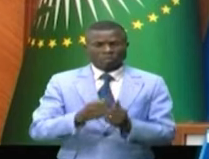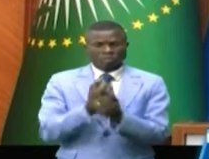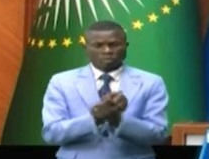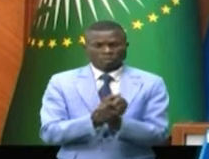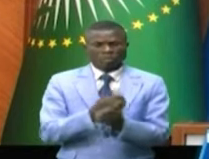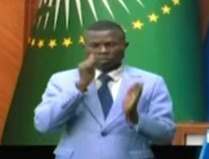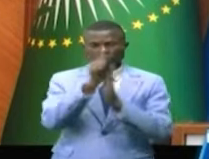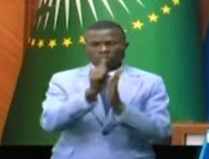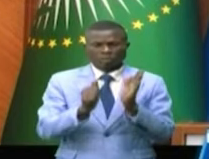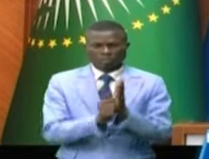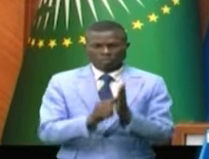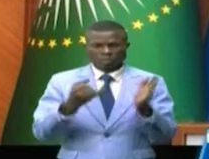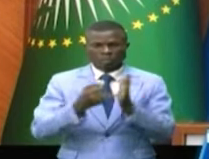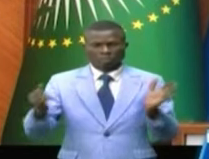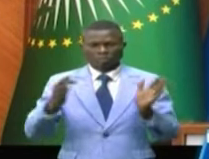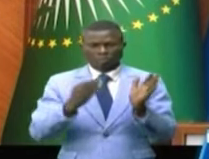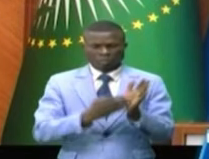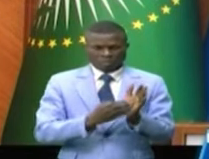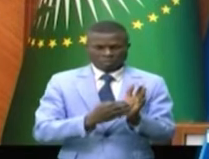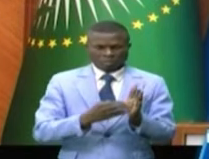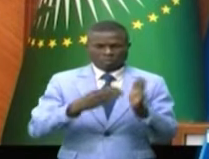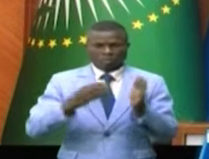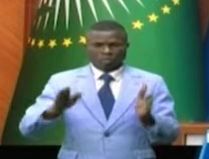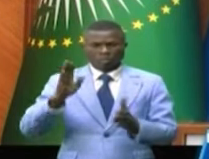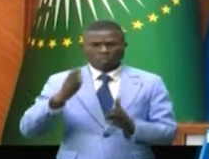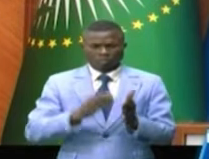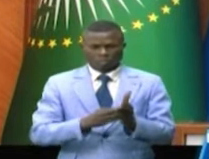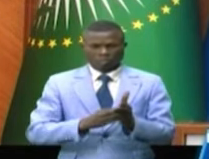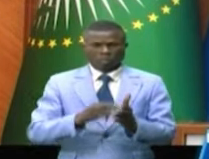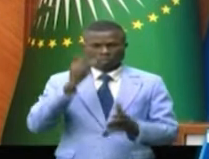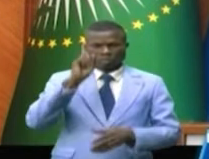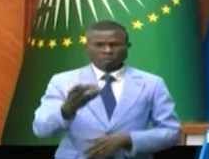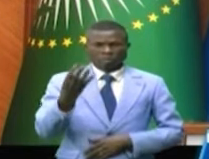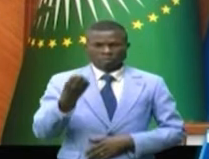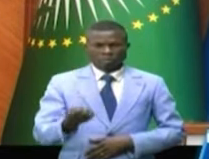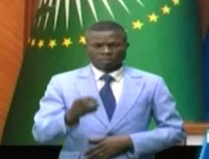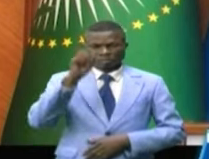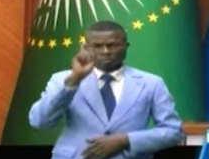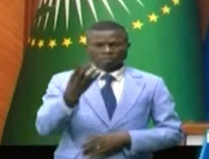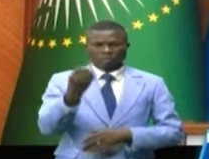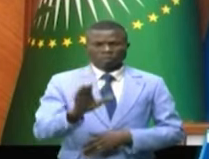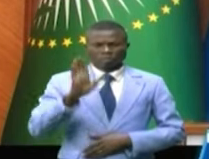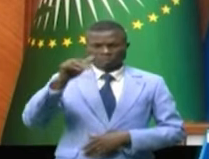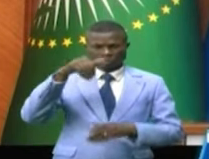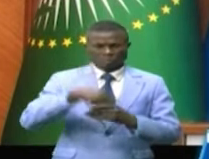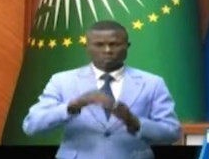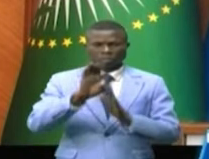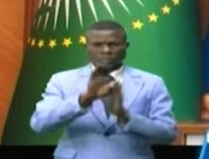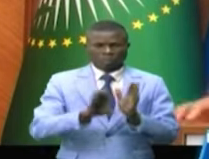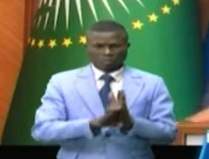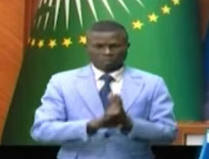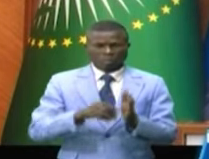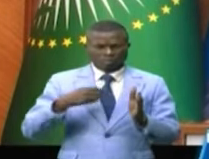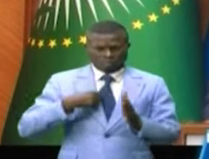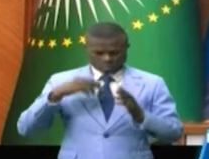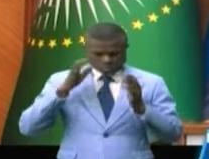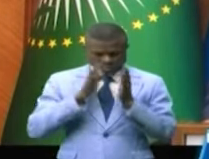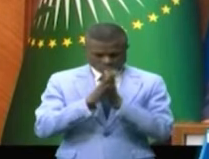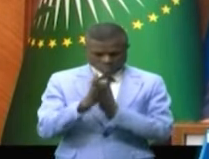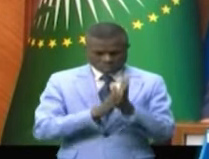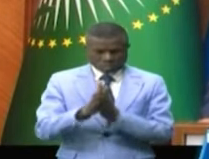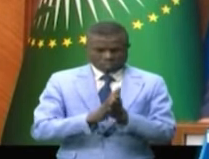69, 85, 144 et 145 de la Constitution, je recourais à ce